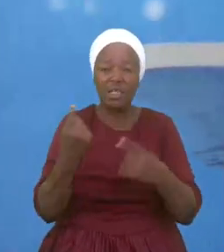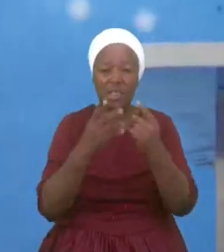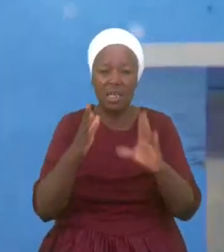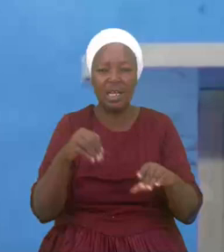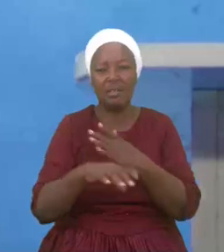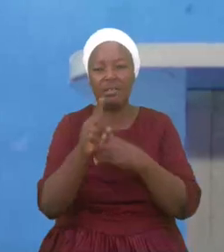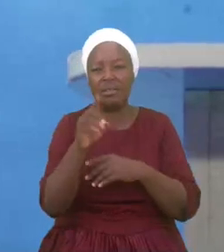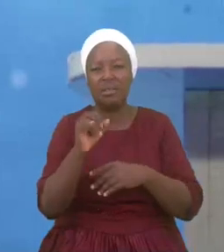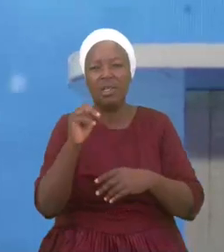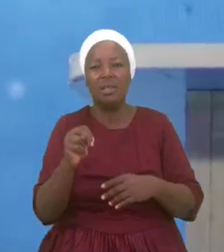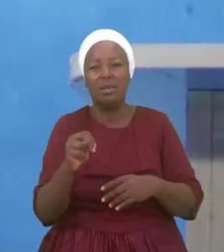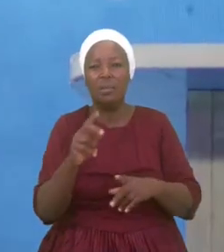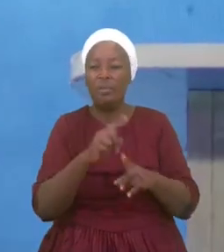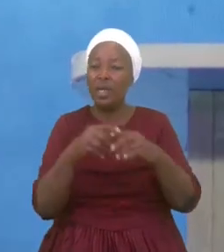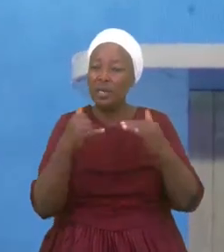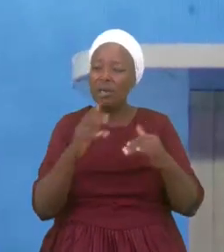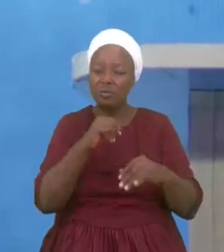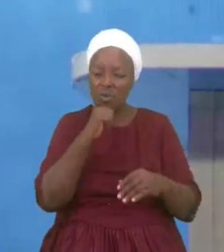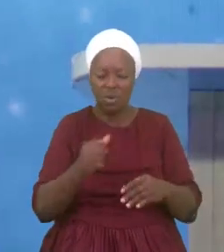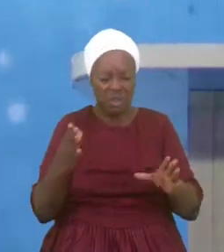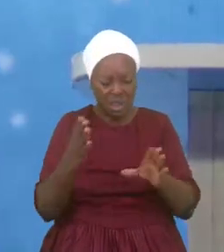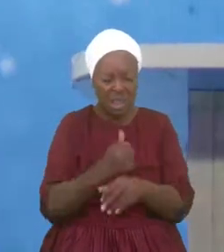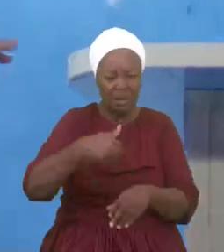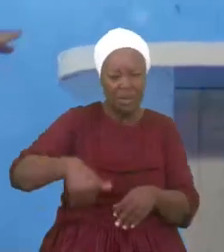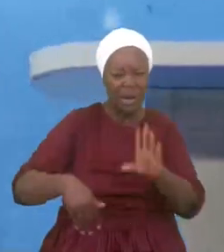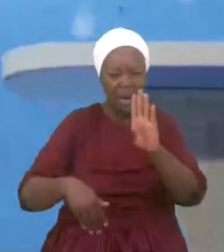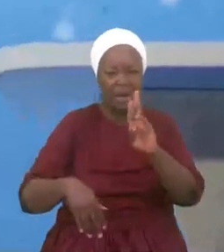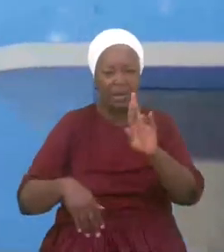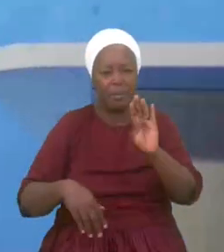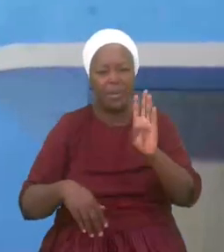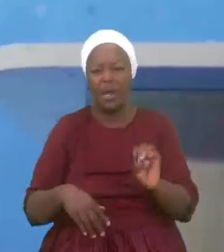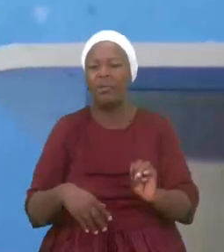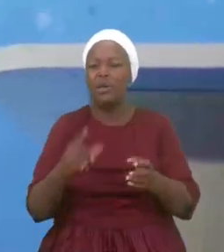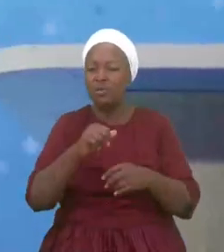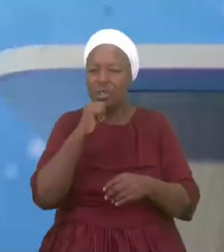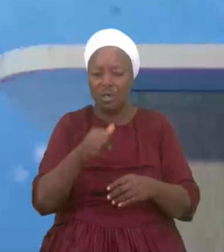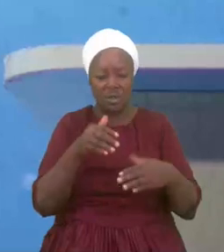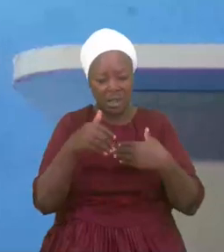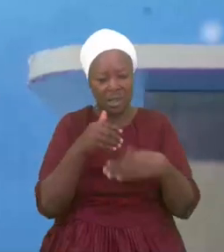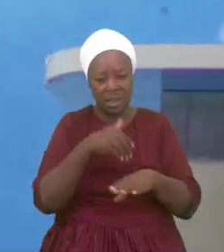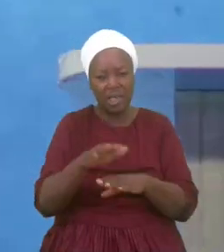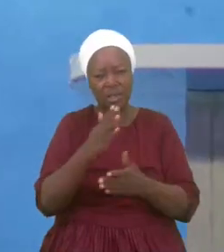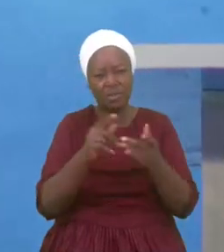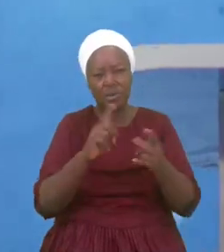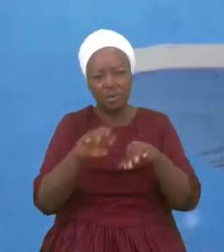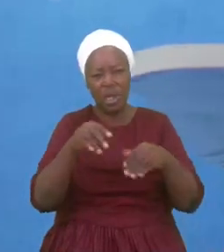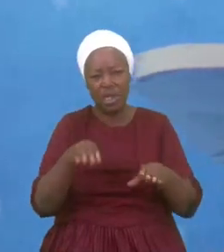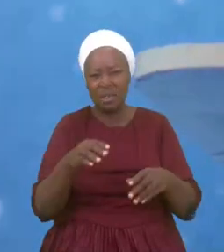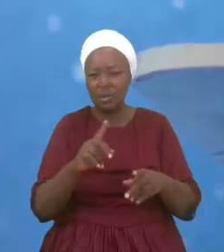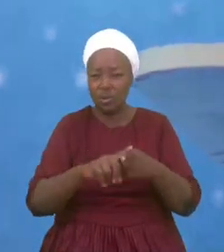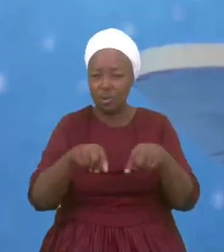voir cela et que tu es un pécheur mais maintenant tu ne vas pas saisir